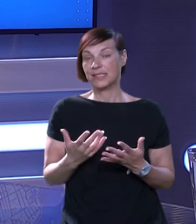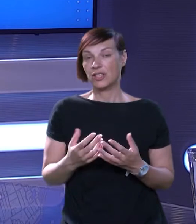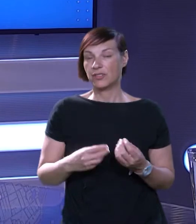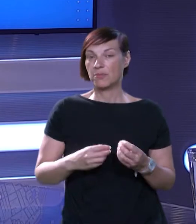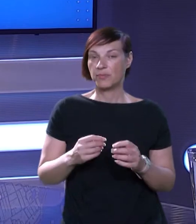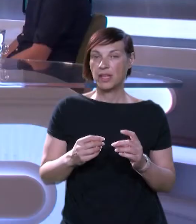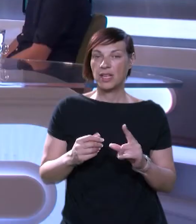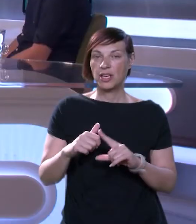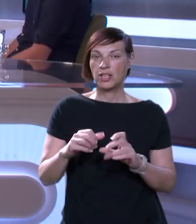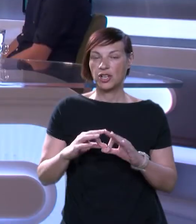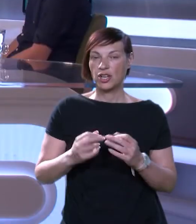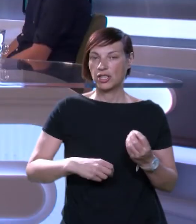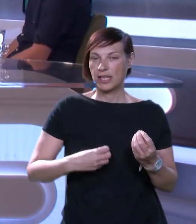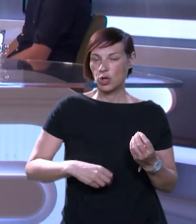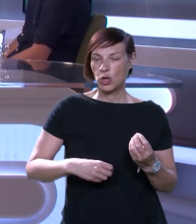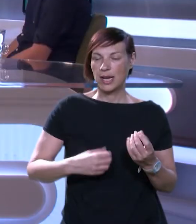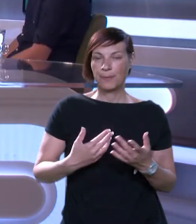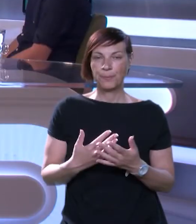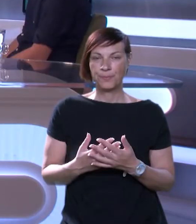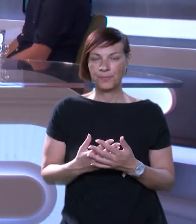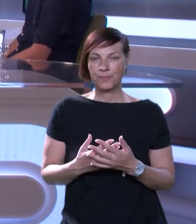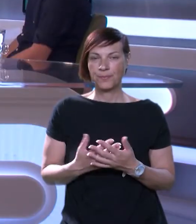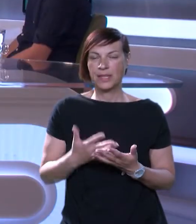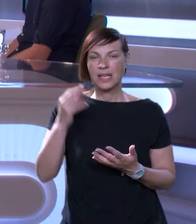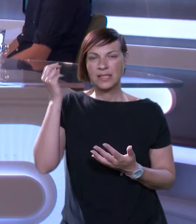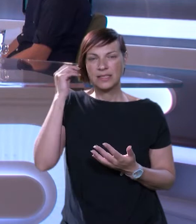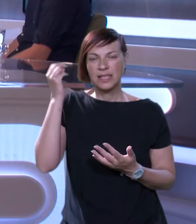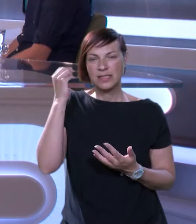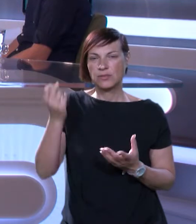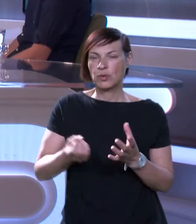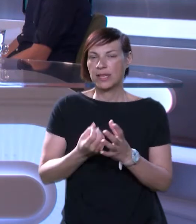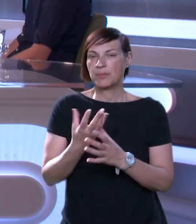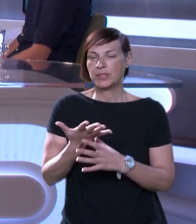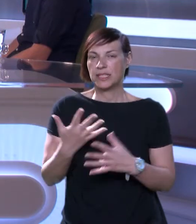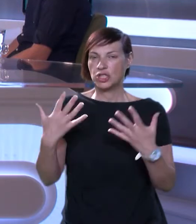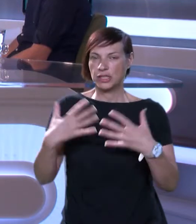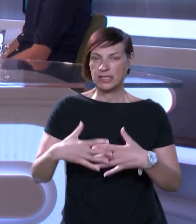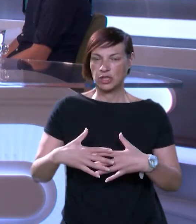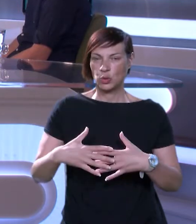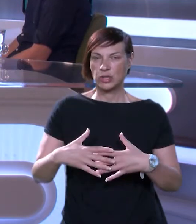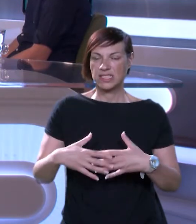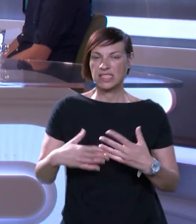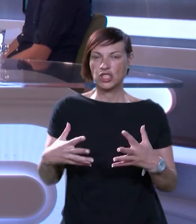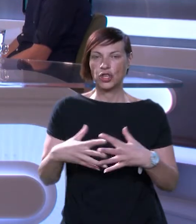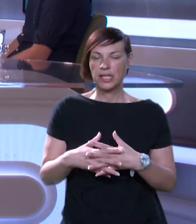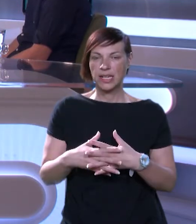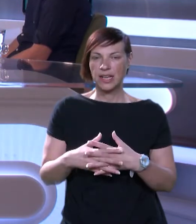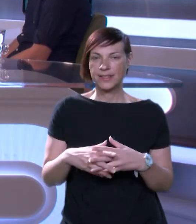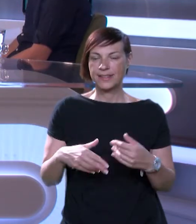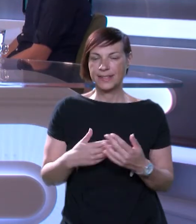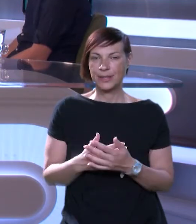nazovimo rock'n'rolla, ali i post-rock'n'rolla, taj zvuk je proizašao iz te industrije, iz tog industrijskog